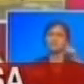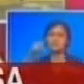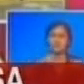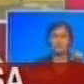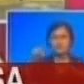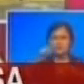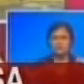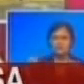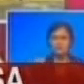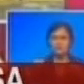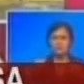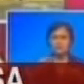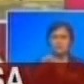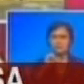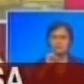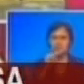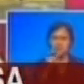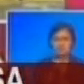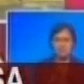bayan.